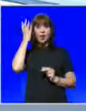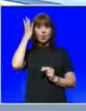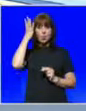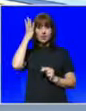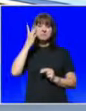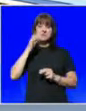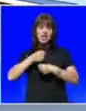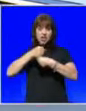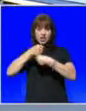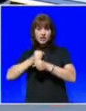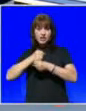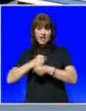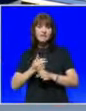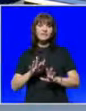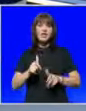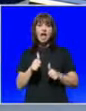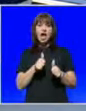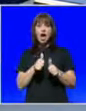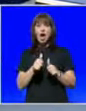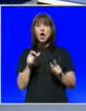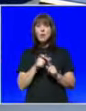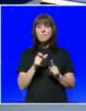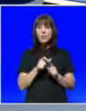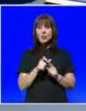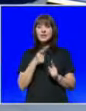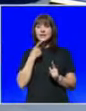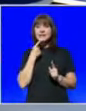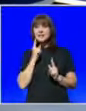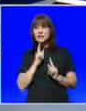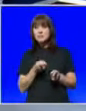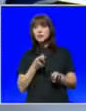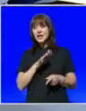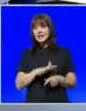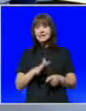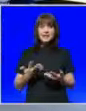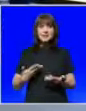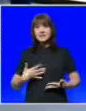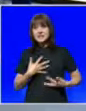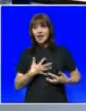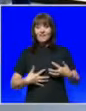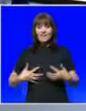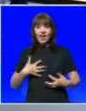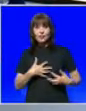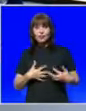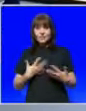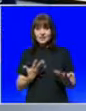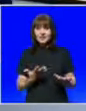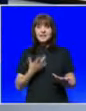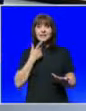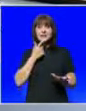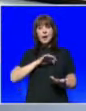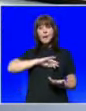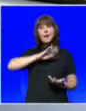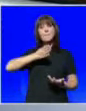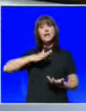или инженерство, или роботика, за да могат да запалят децата точно към това природно математическо